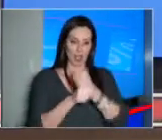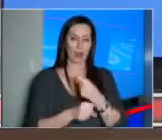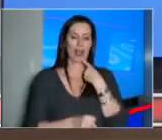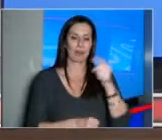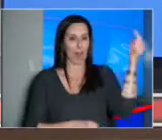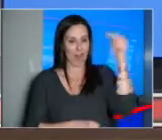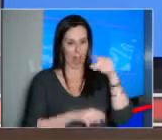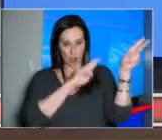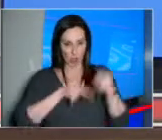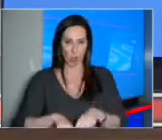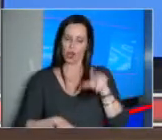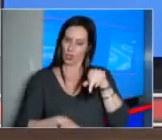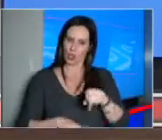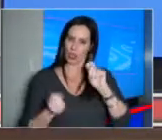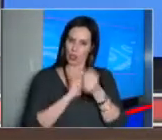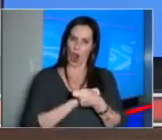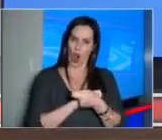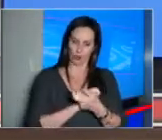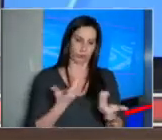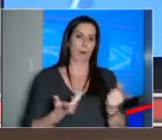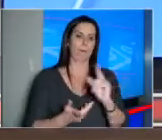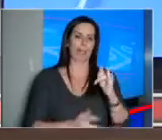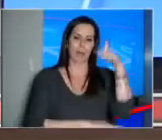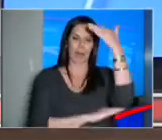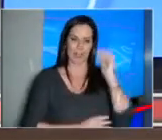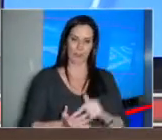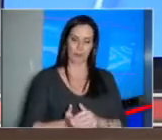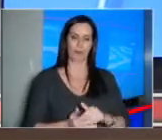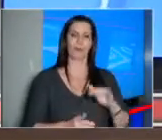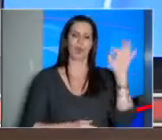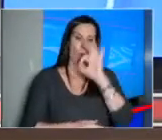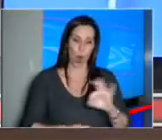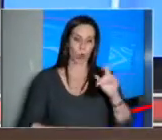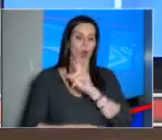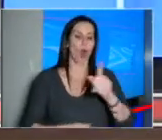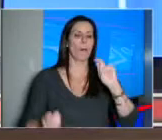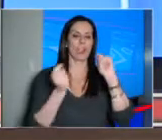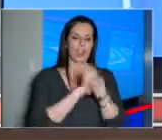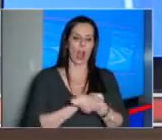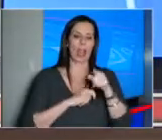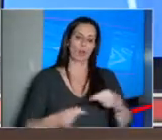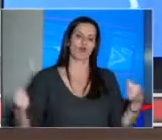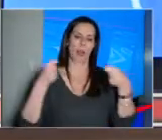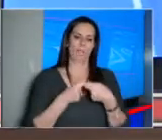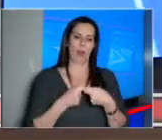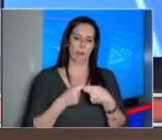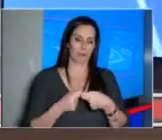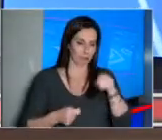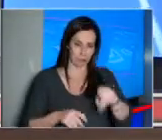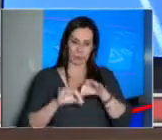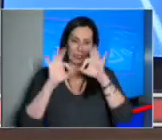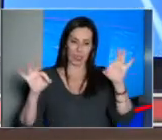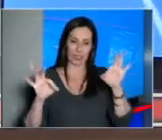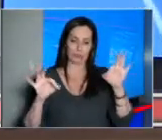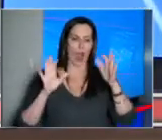להם לבוא הביתה, יש לשנות את בסיס הגדרת המדינה. כל עוד לא משנים, הם שותפים. זה התחיל עם